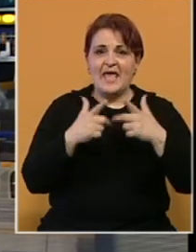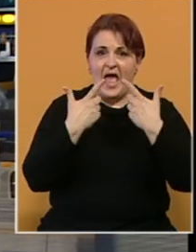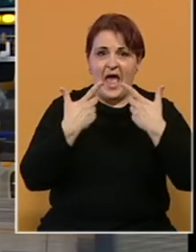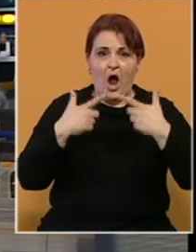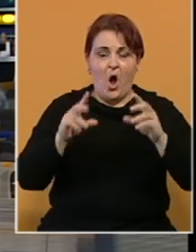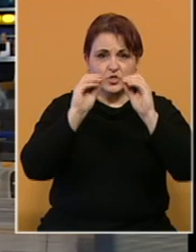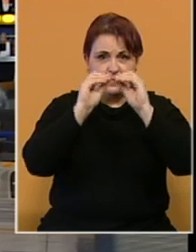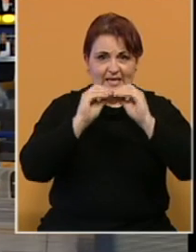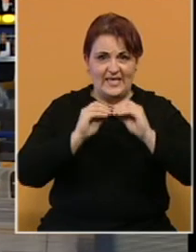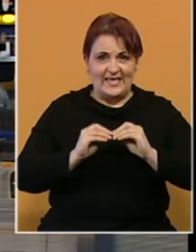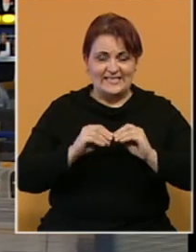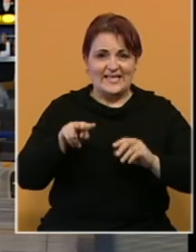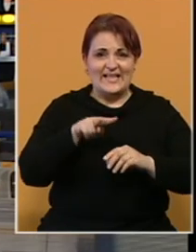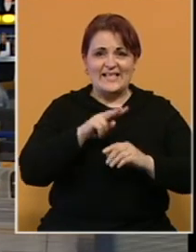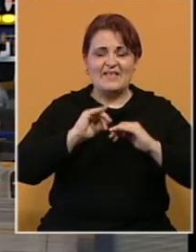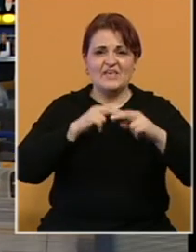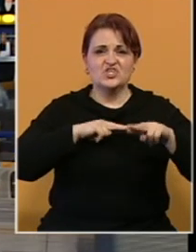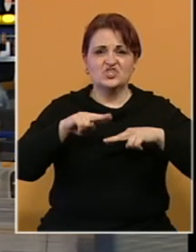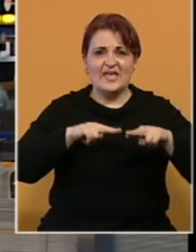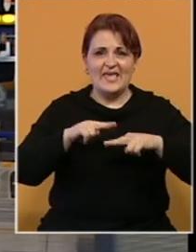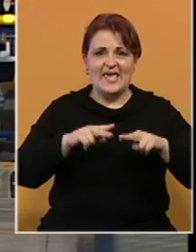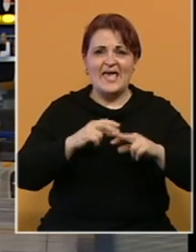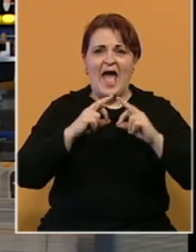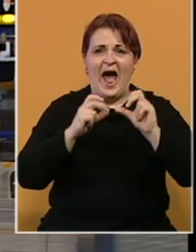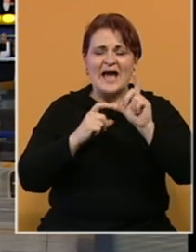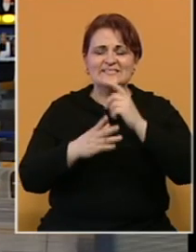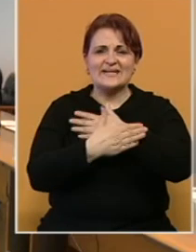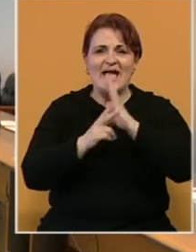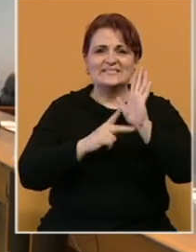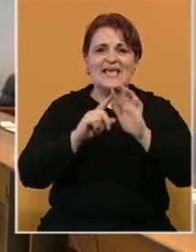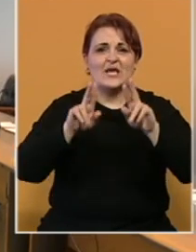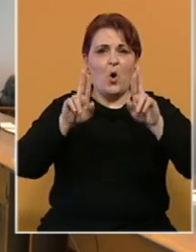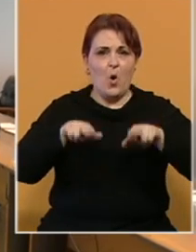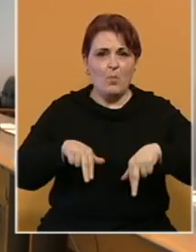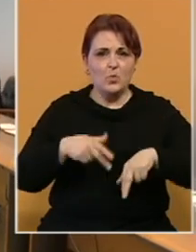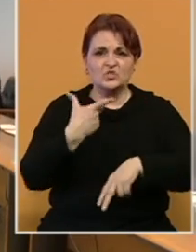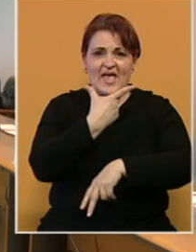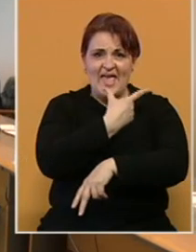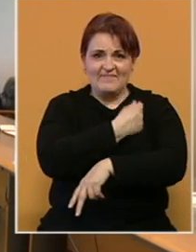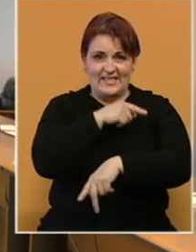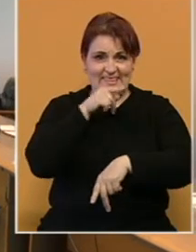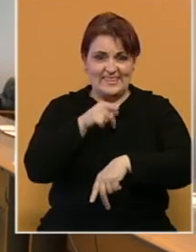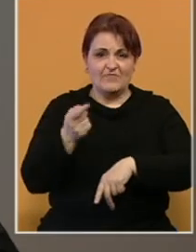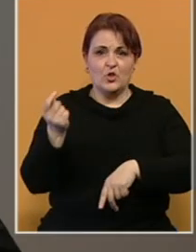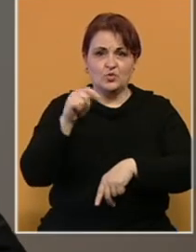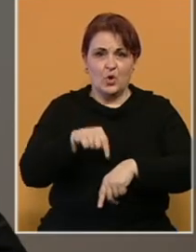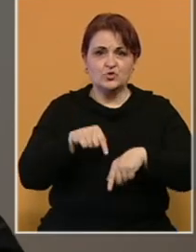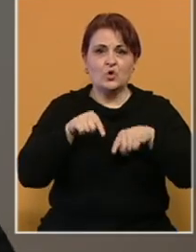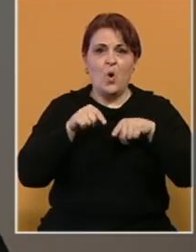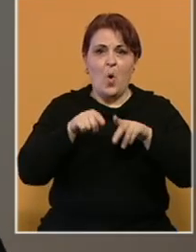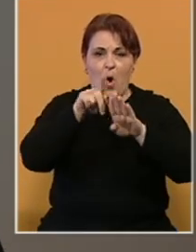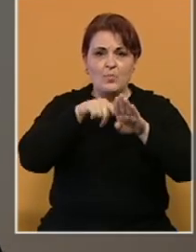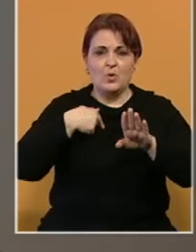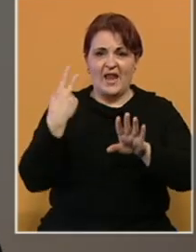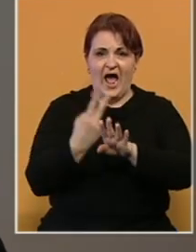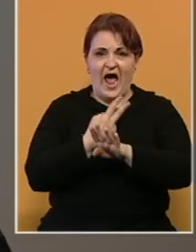i sporazum između Savjeta ministara i AstraZeneca kojim se omogućava da vakcine AstraZeneca stignu u ovom mjesecu u